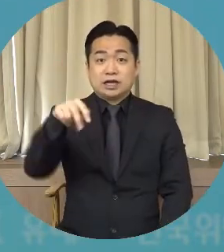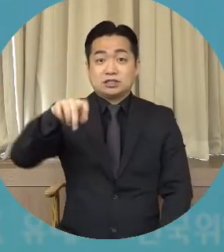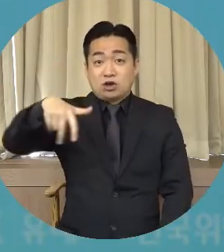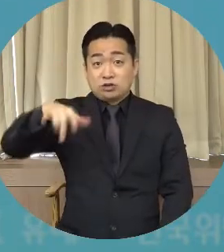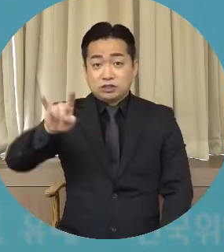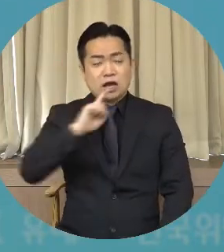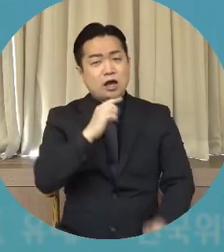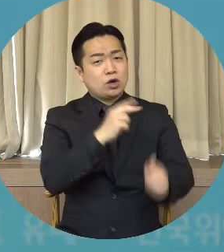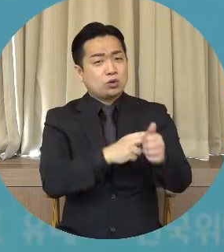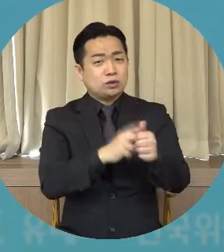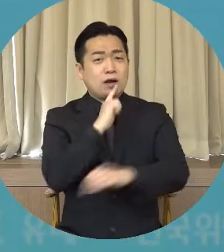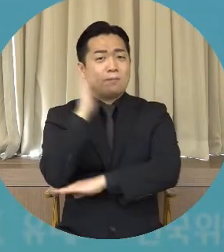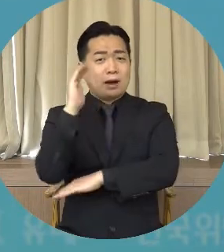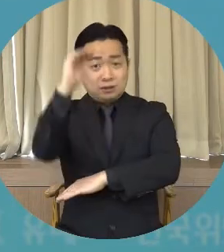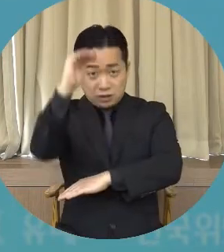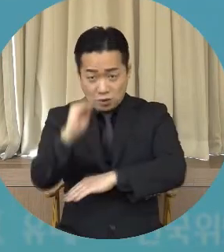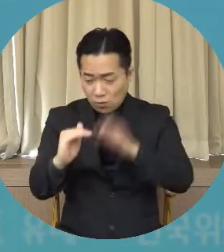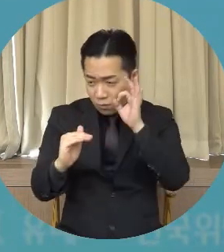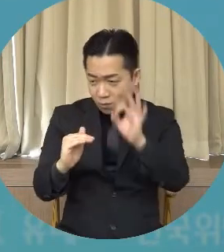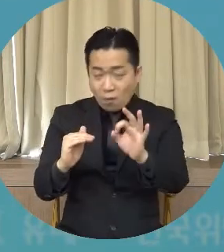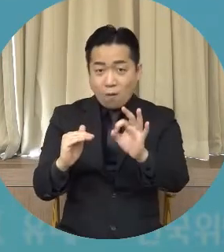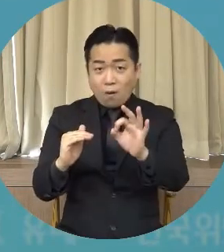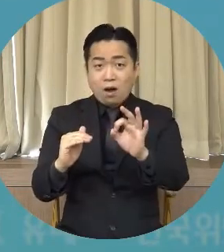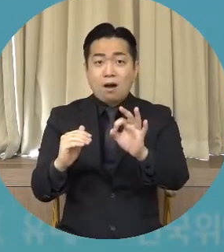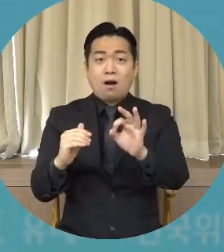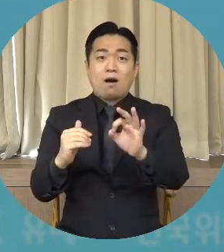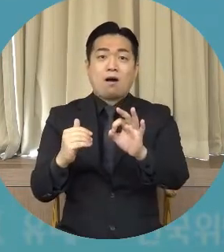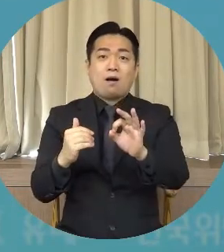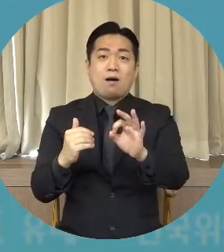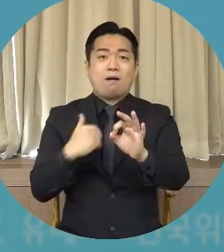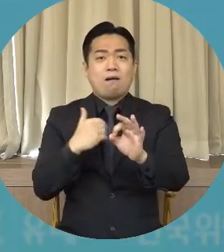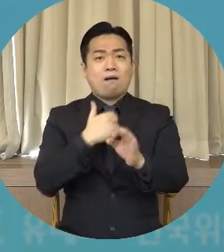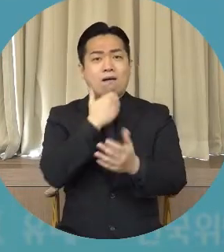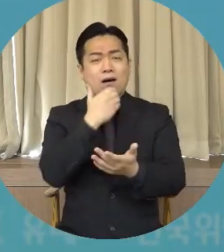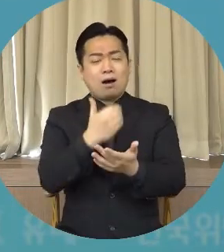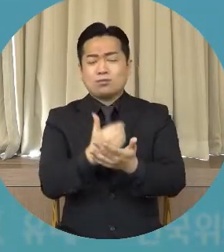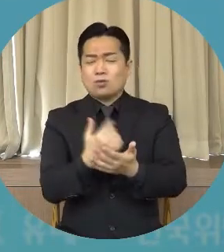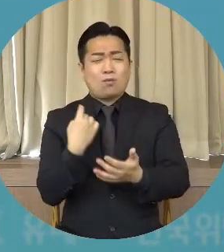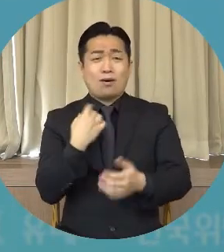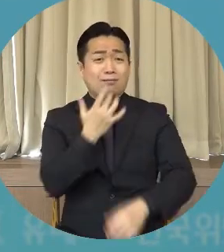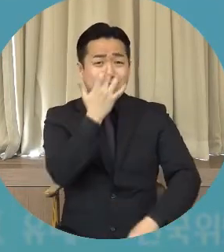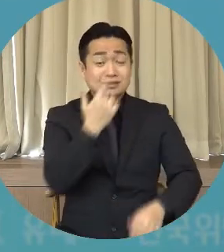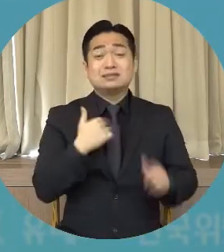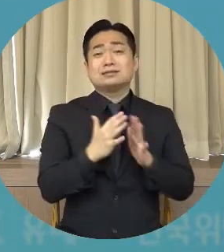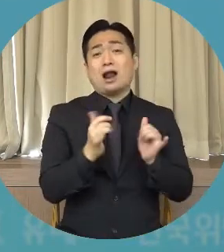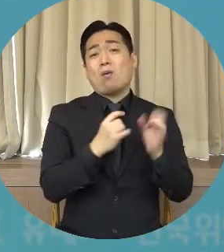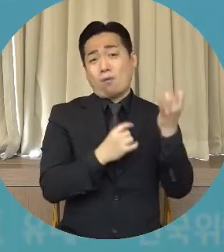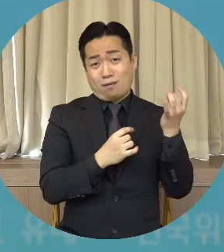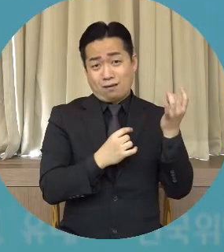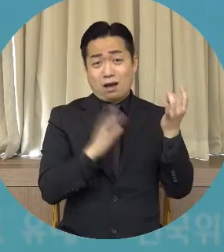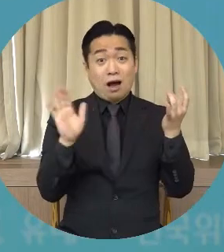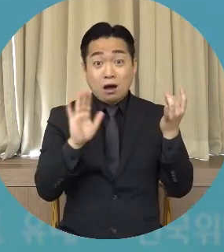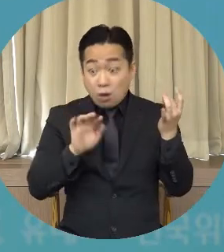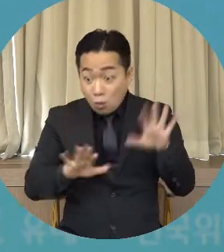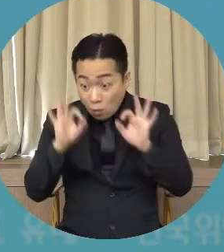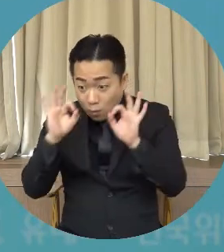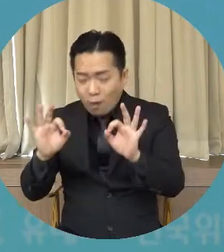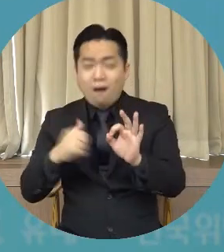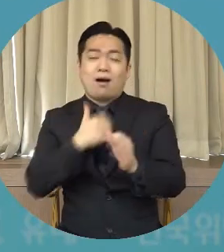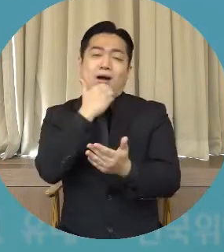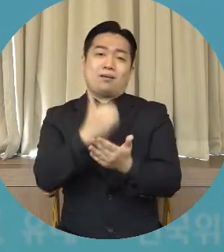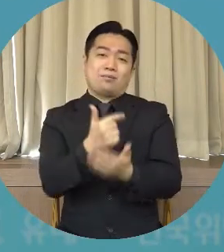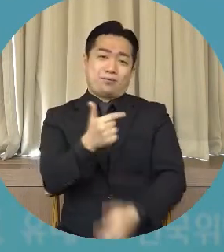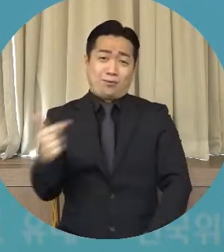발제문을 보고 제가 워낙 별로 감동을 느끼지를 못하는 사람인데 굉장히 감동스러웠습니다.